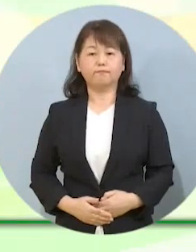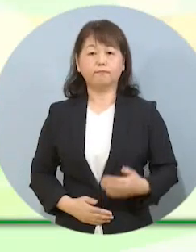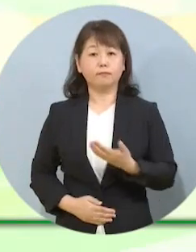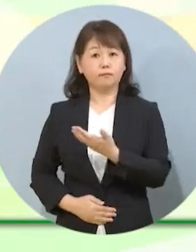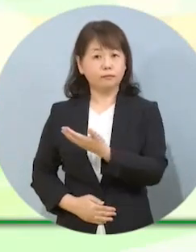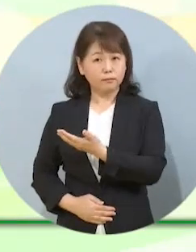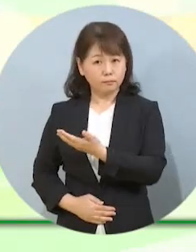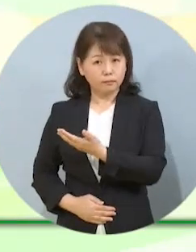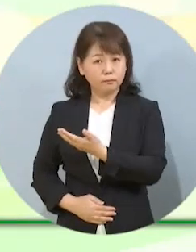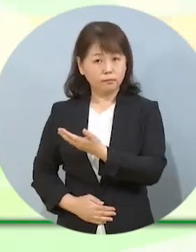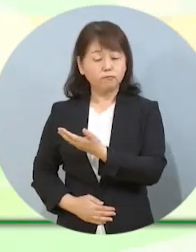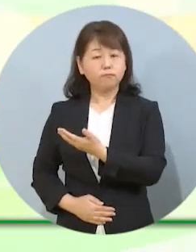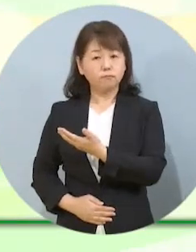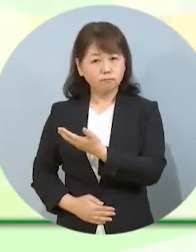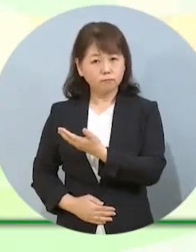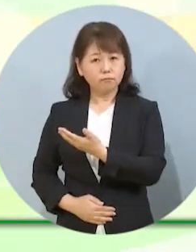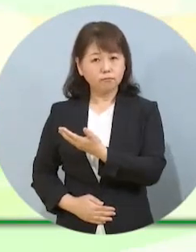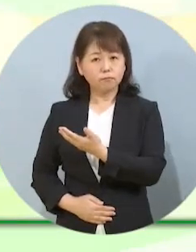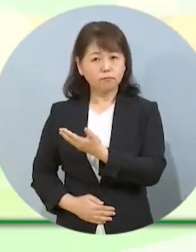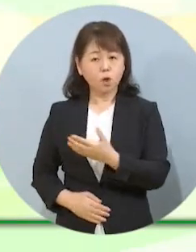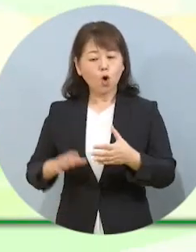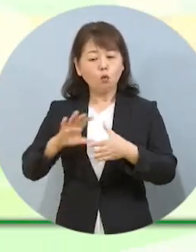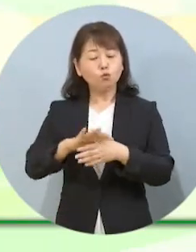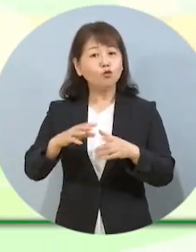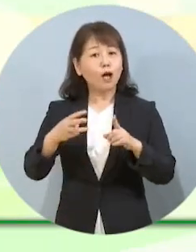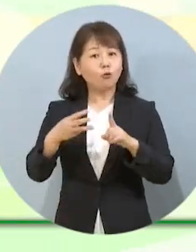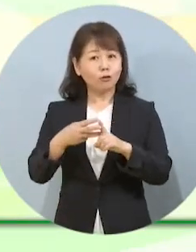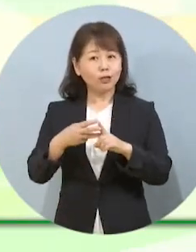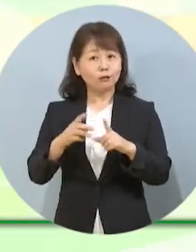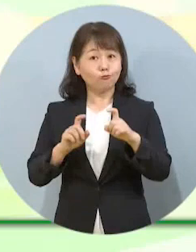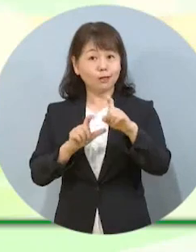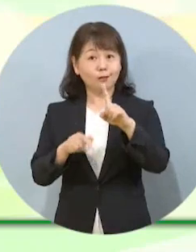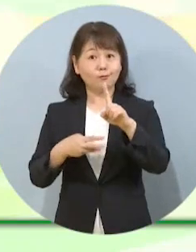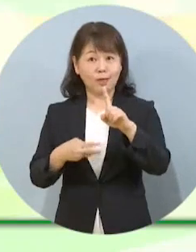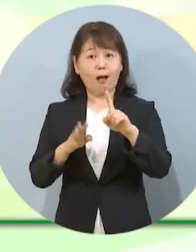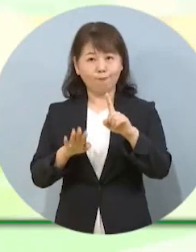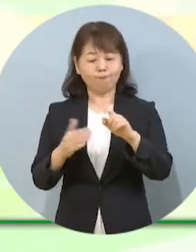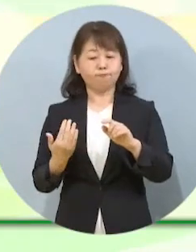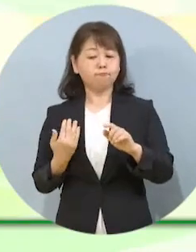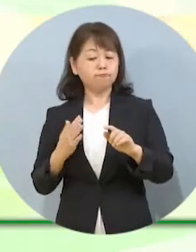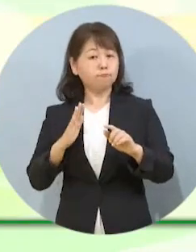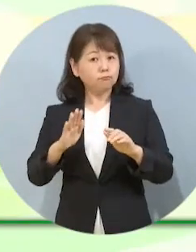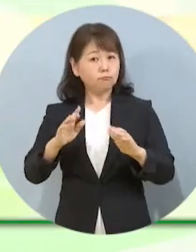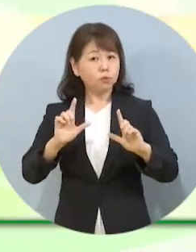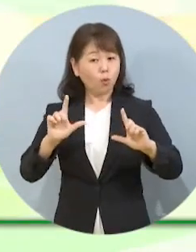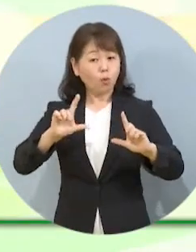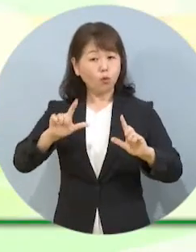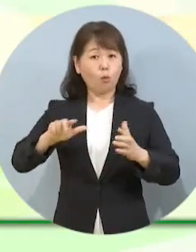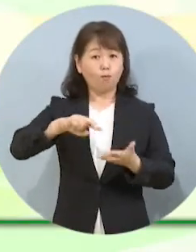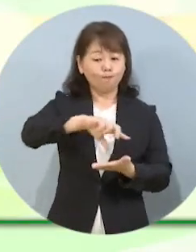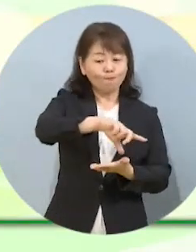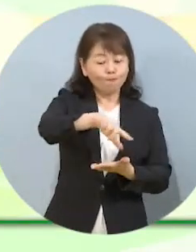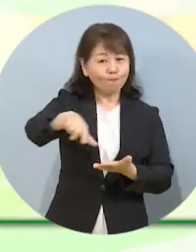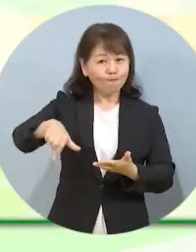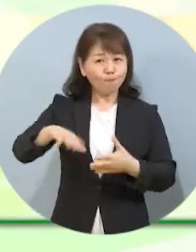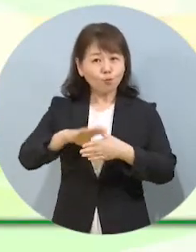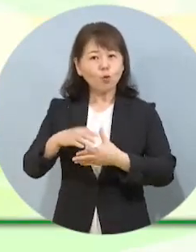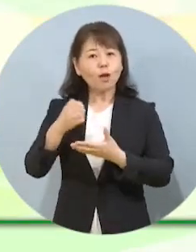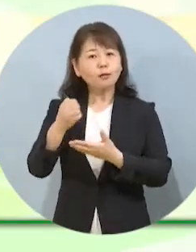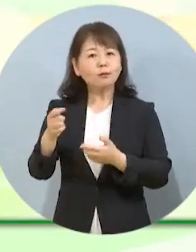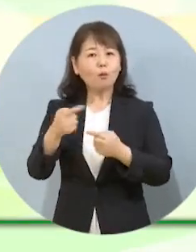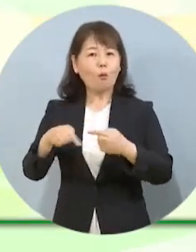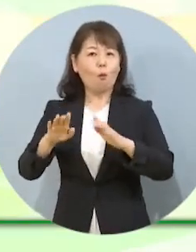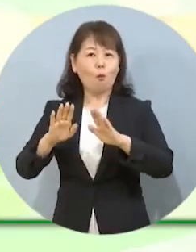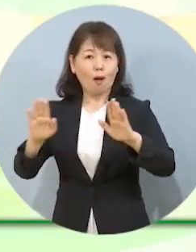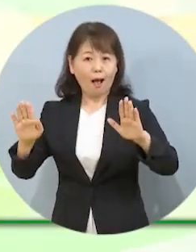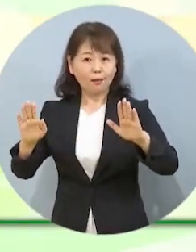東京文化財ウィークは文化の日を中心に都内全域の文化財の公開やさまざ